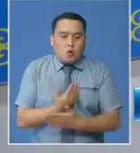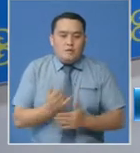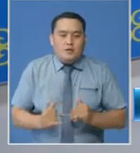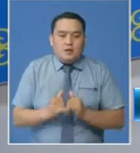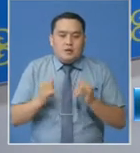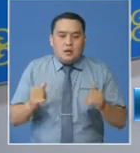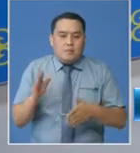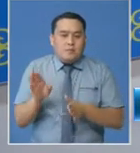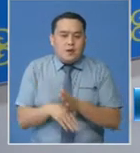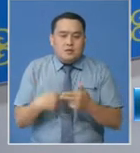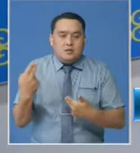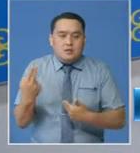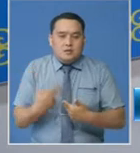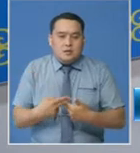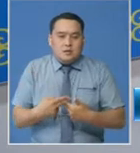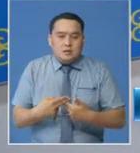для безбарьерной среды